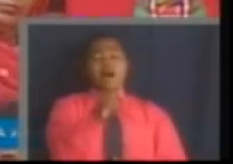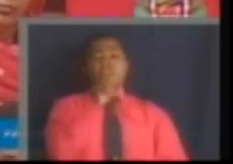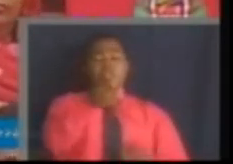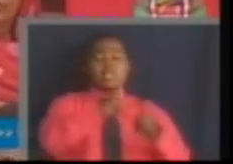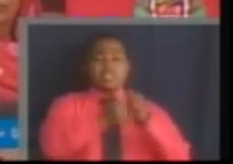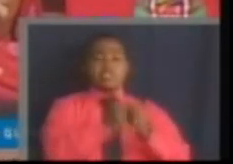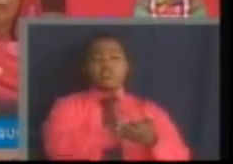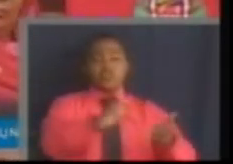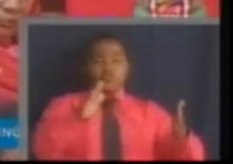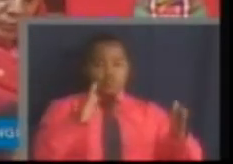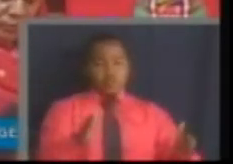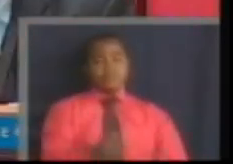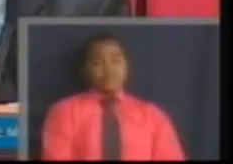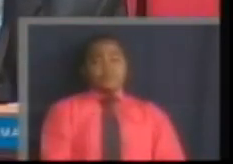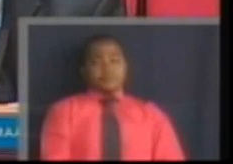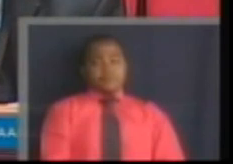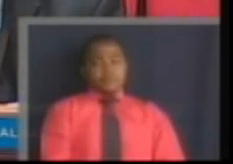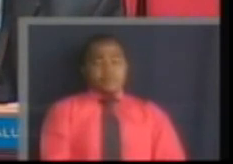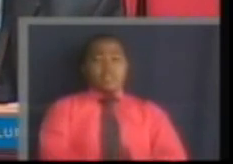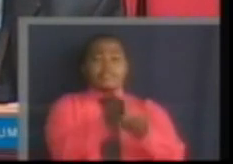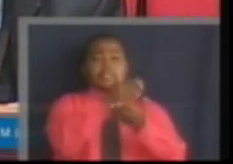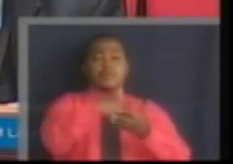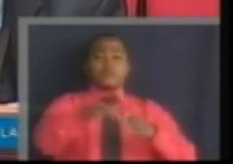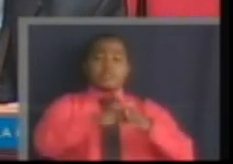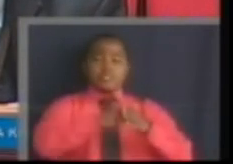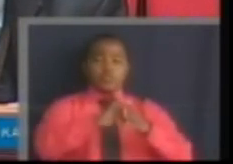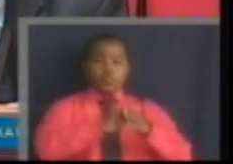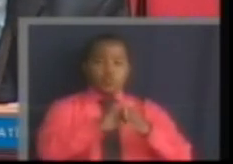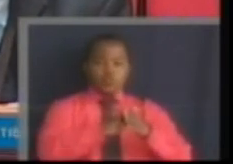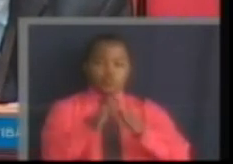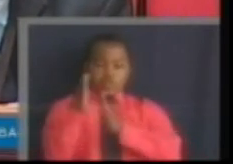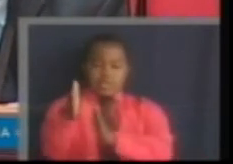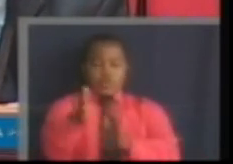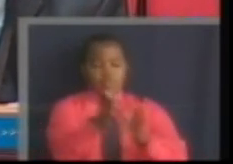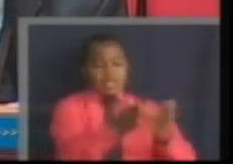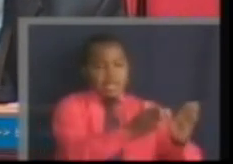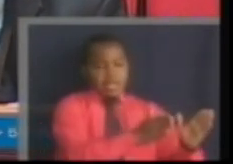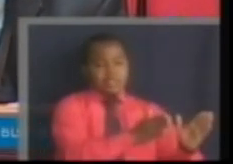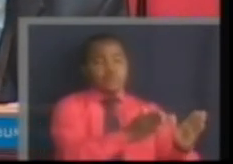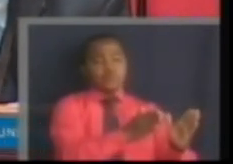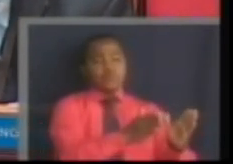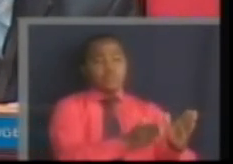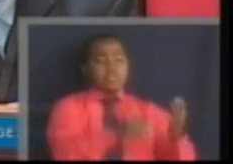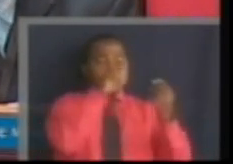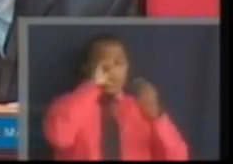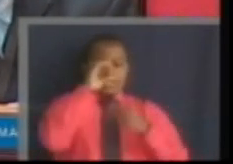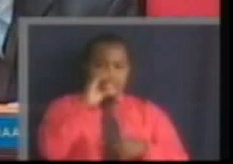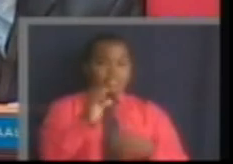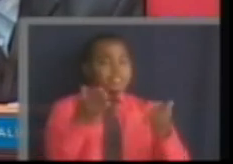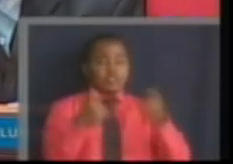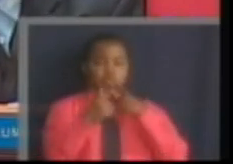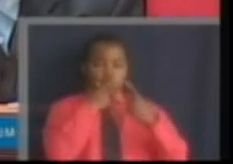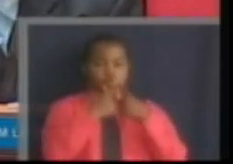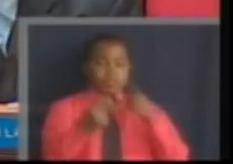Mheshimiwa mwenyekiti, maeneo yanayohusiana na utaratibu wa che sitayazungumzia, na utaratibu